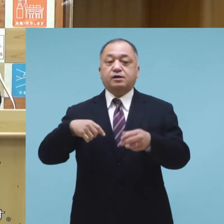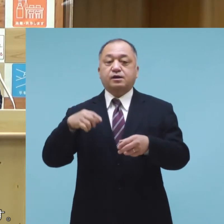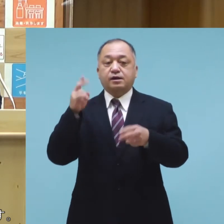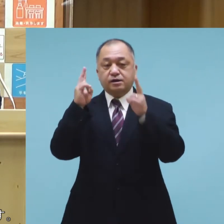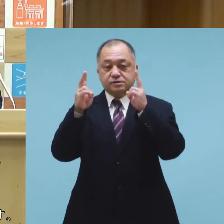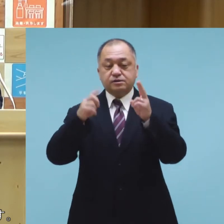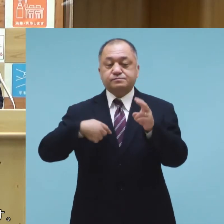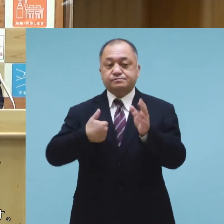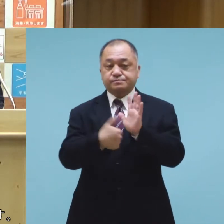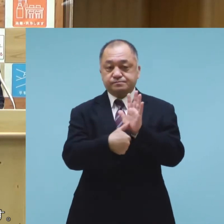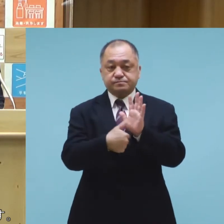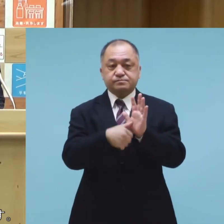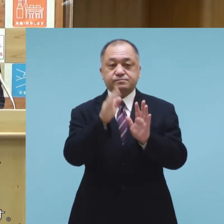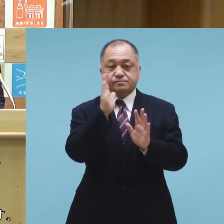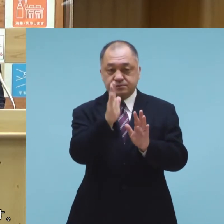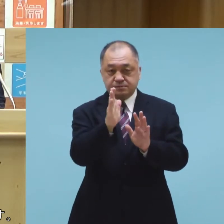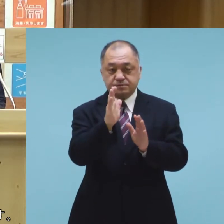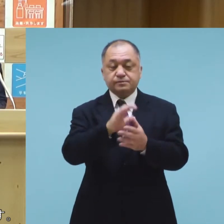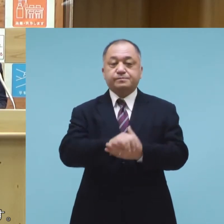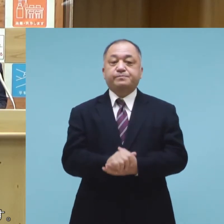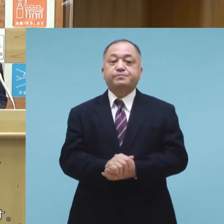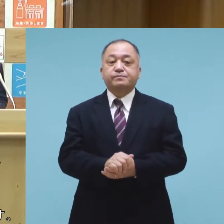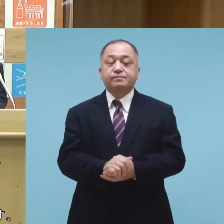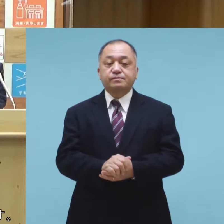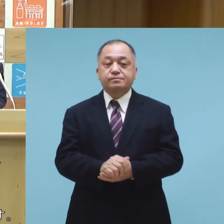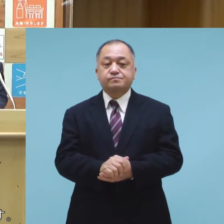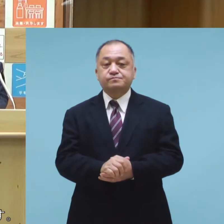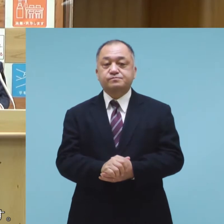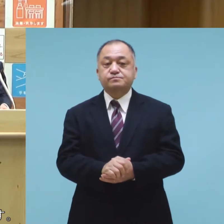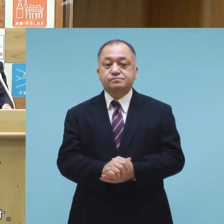名前をお願いをいたします。